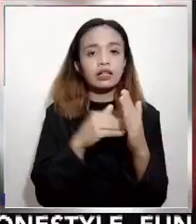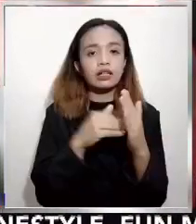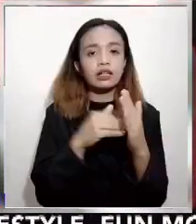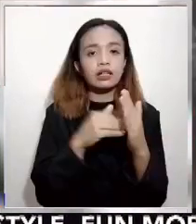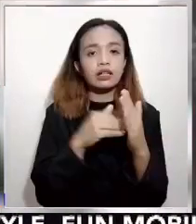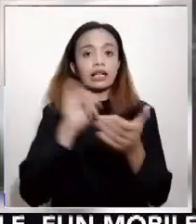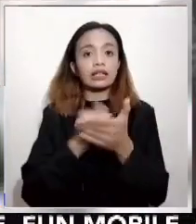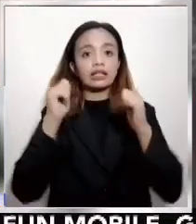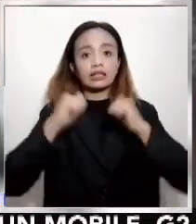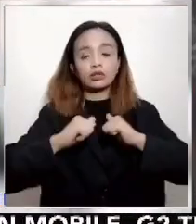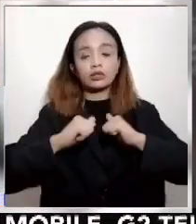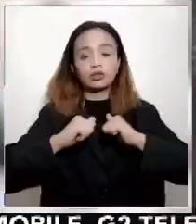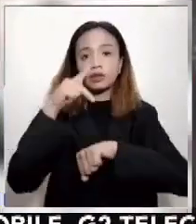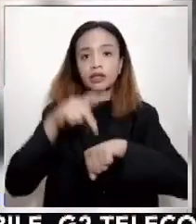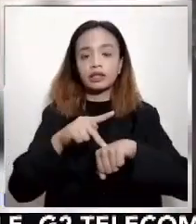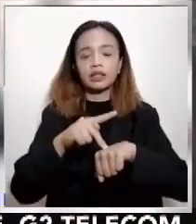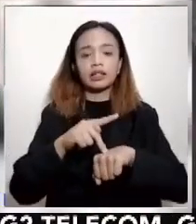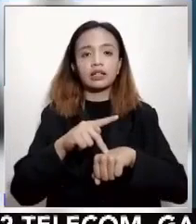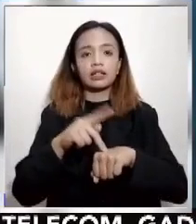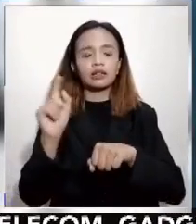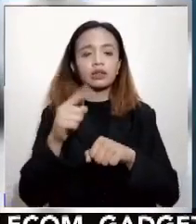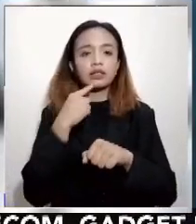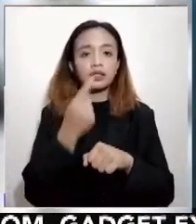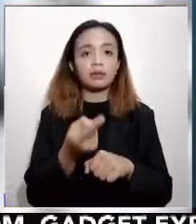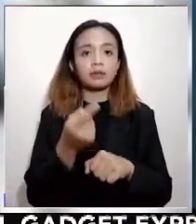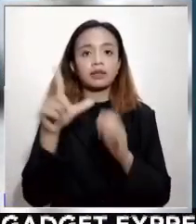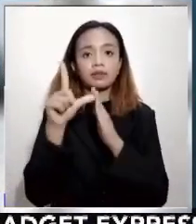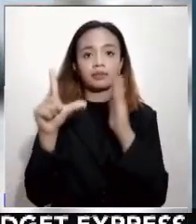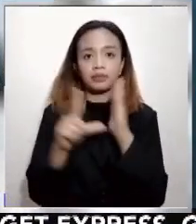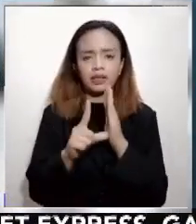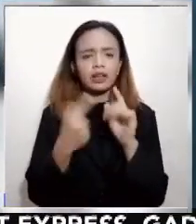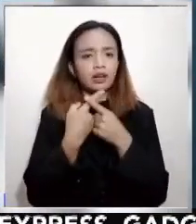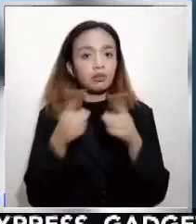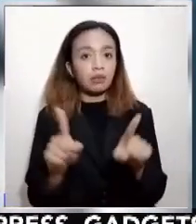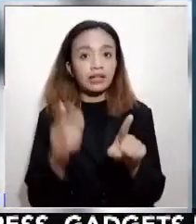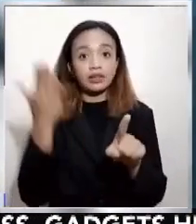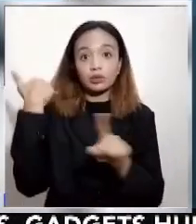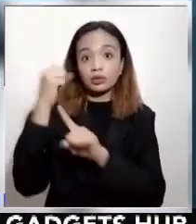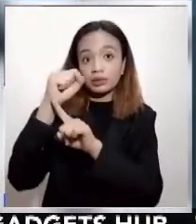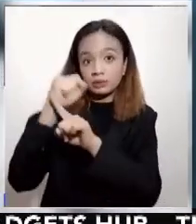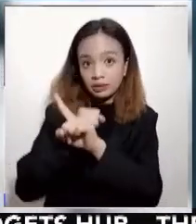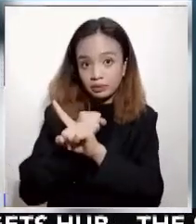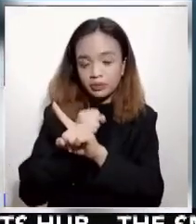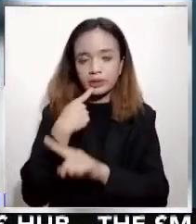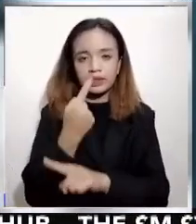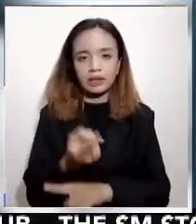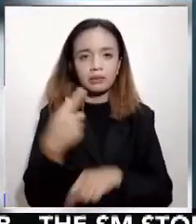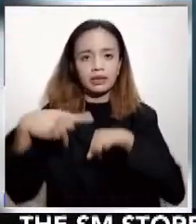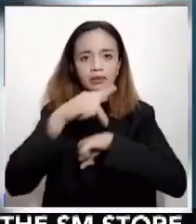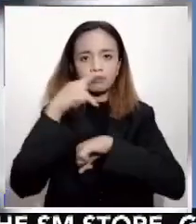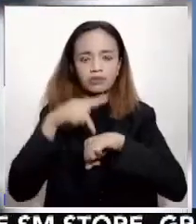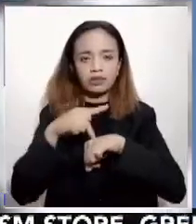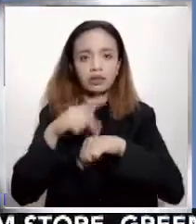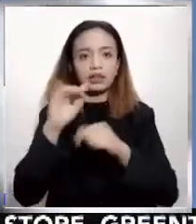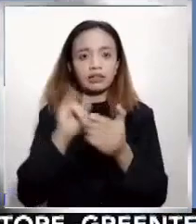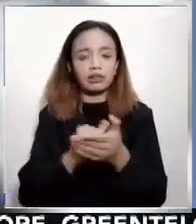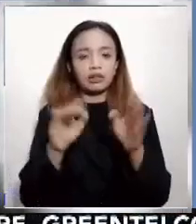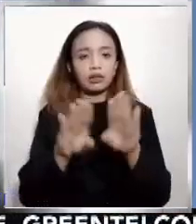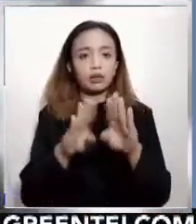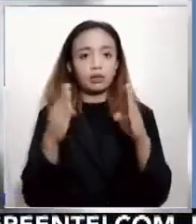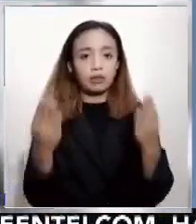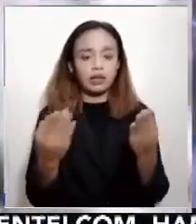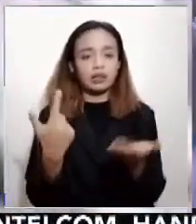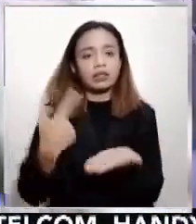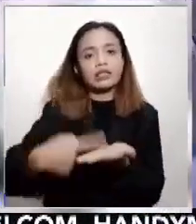Pilipinas, alinsunod sa saligang batas. Pero nitong September, sinabi ng Pilipinas na bukas ito sa pakikipag-usap muli